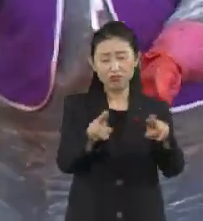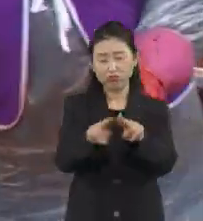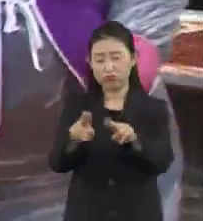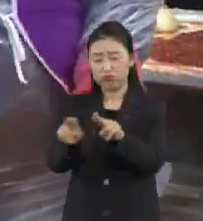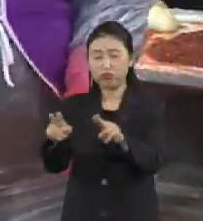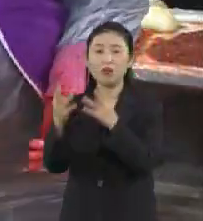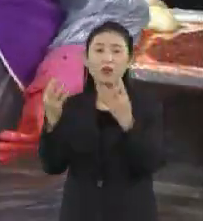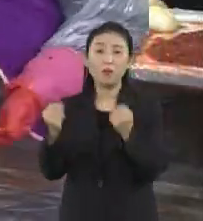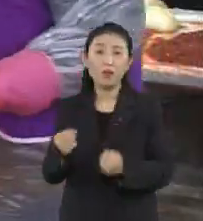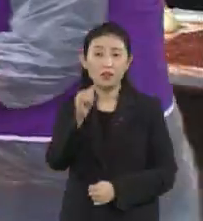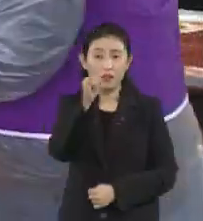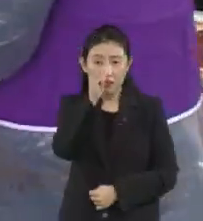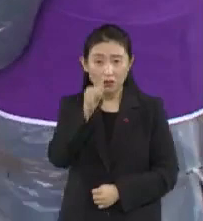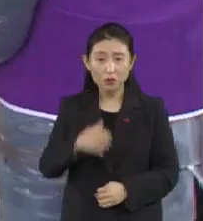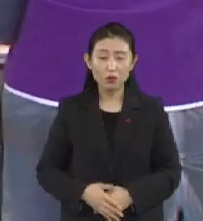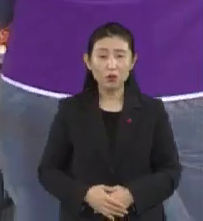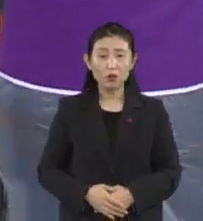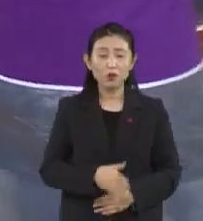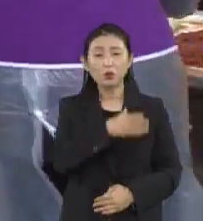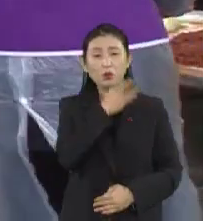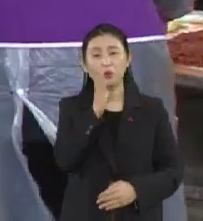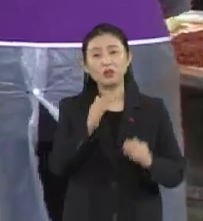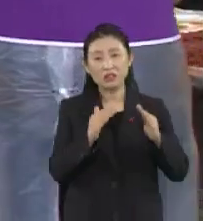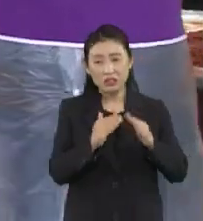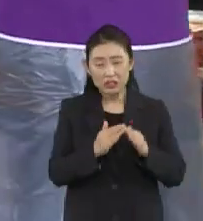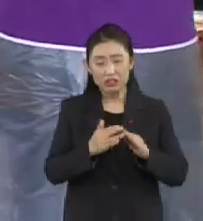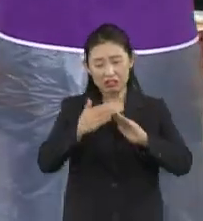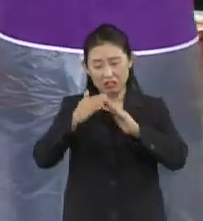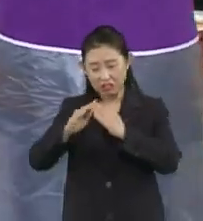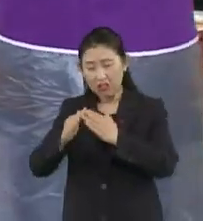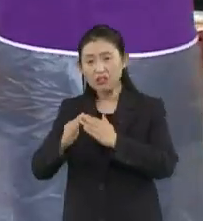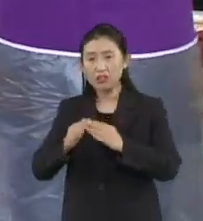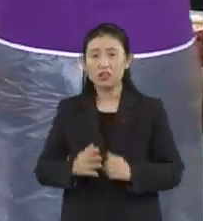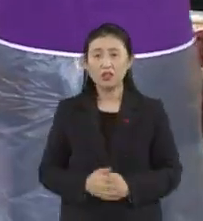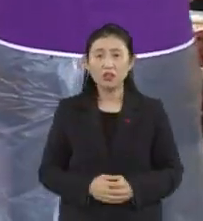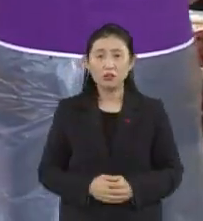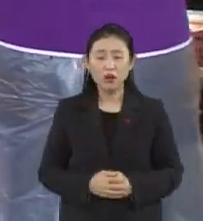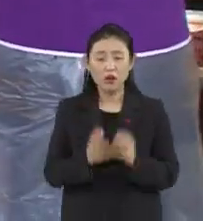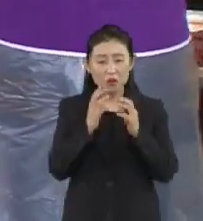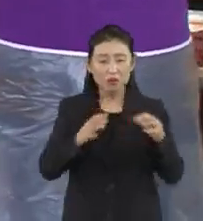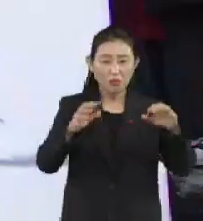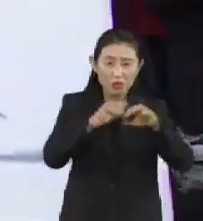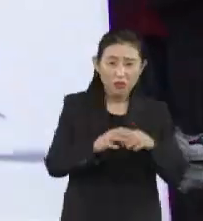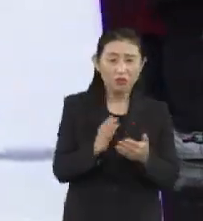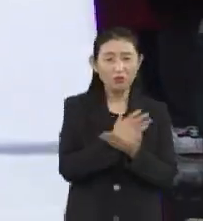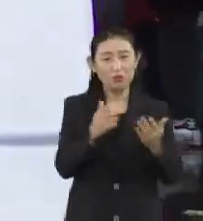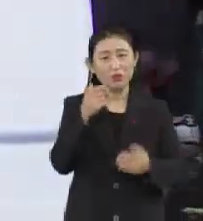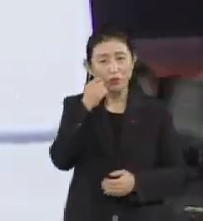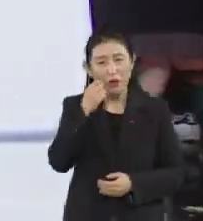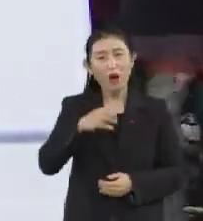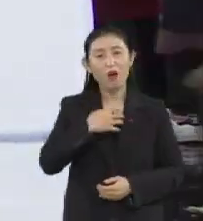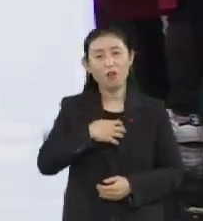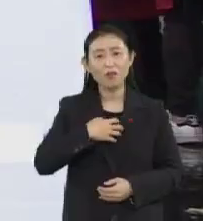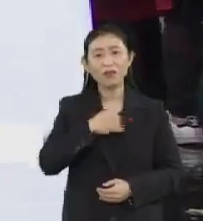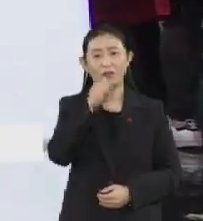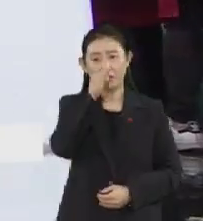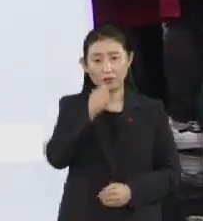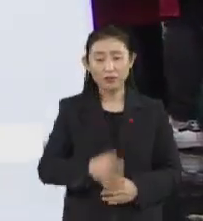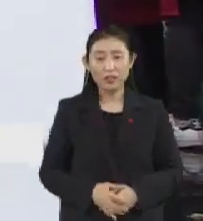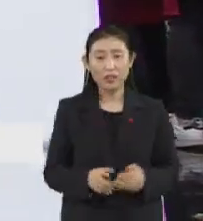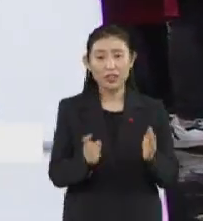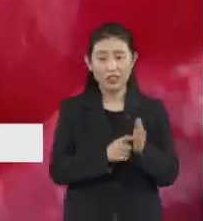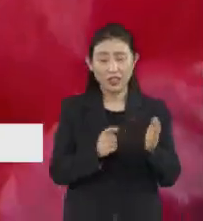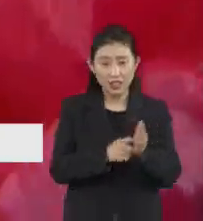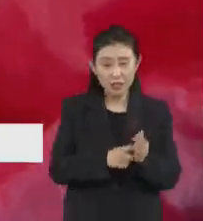줄줄이 취소되면서 독거노인을 비롯해 불우이웃들의 겨울나기에 비상이 걸렸습니다. 이에 따라 천안시가 긴급